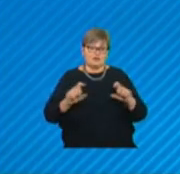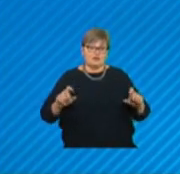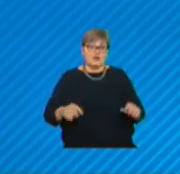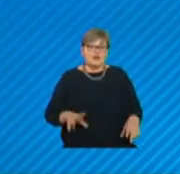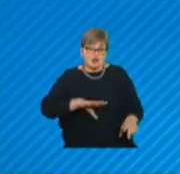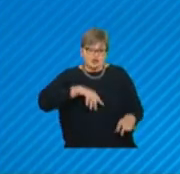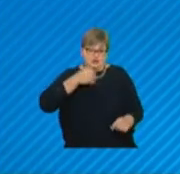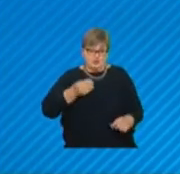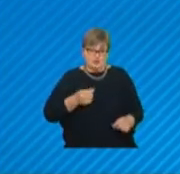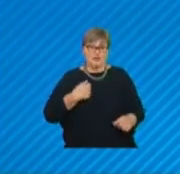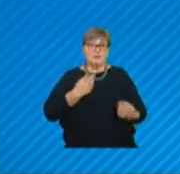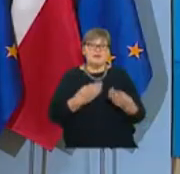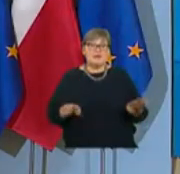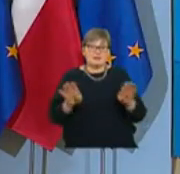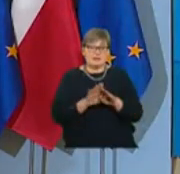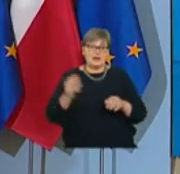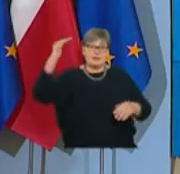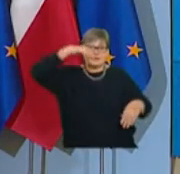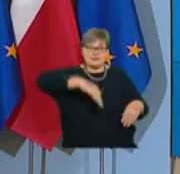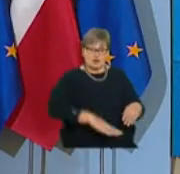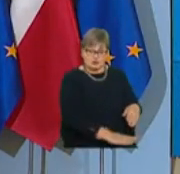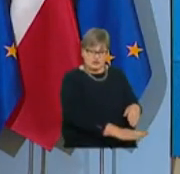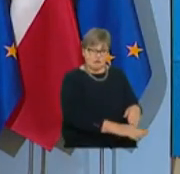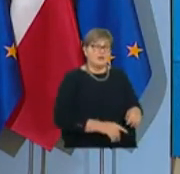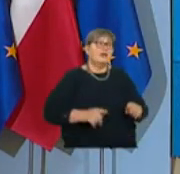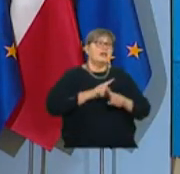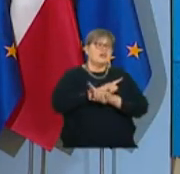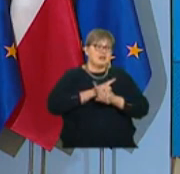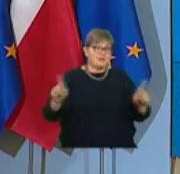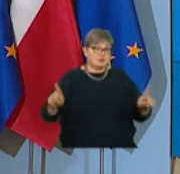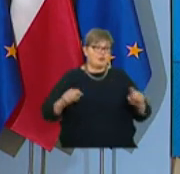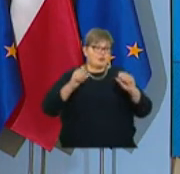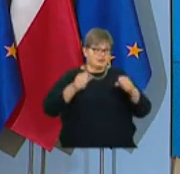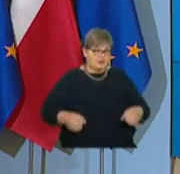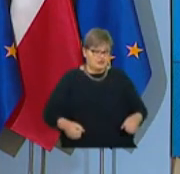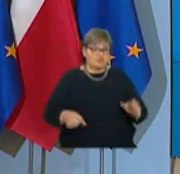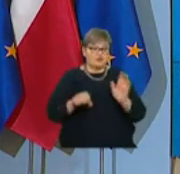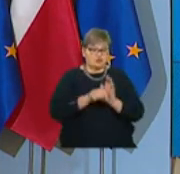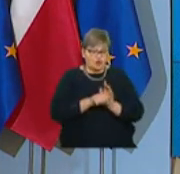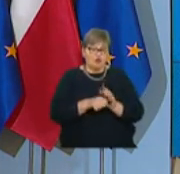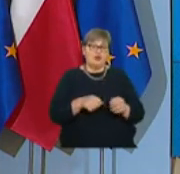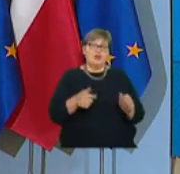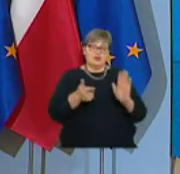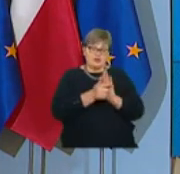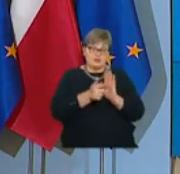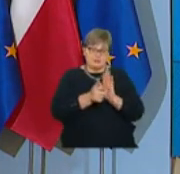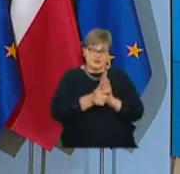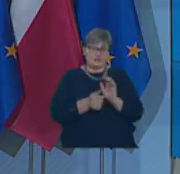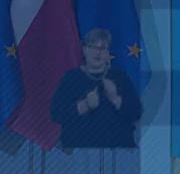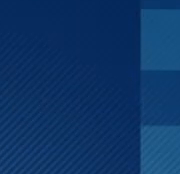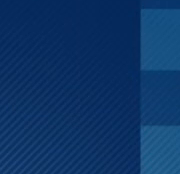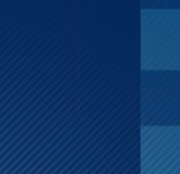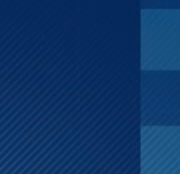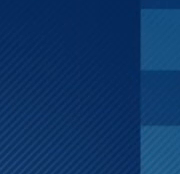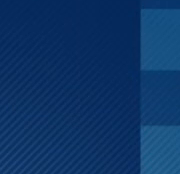19 obowiązywać zacznie zakaz przemieszczania się, który potrwa do 6 rano w dniu 1 stycznia.